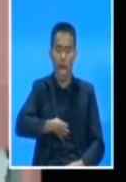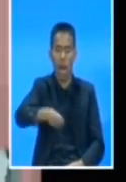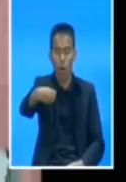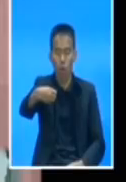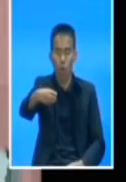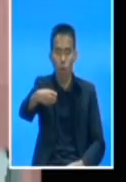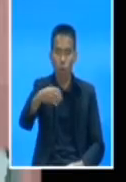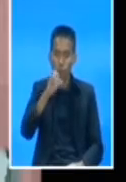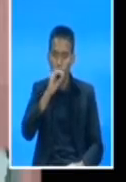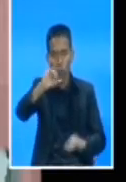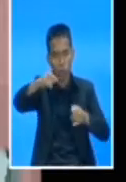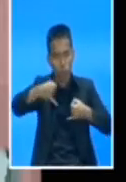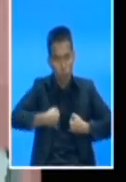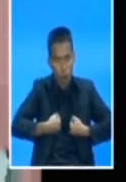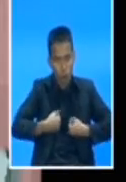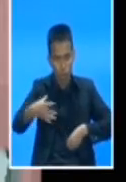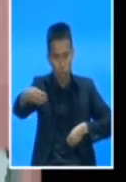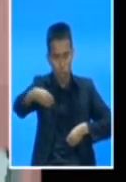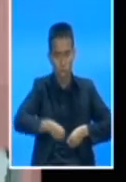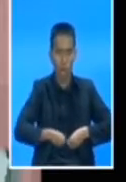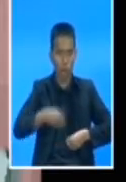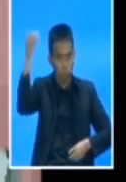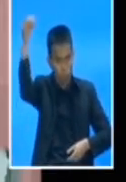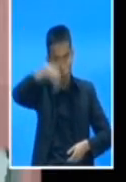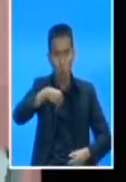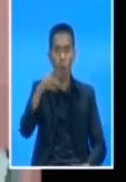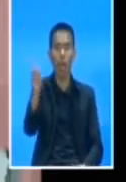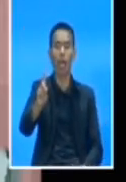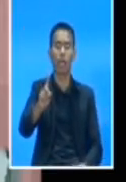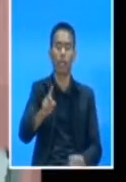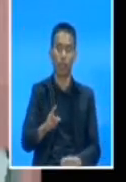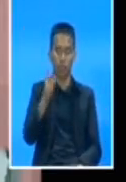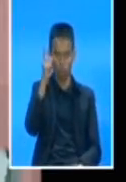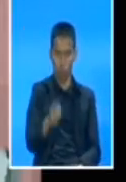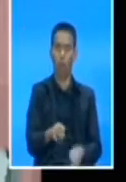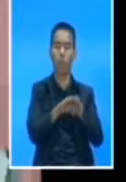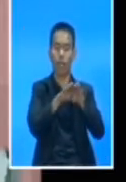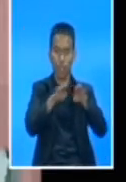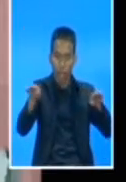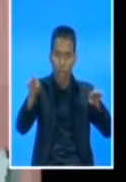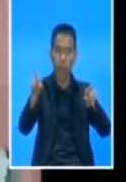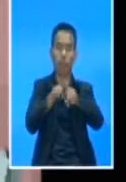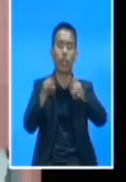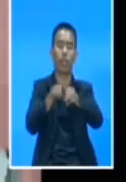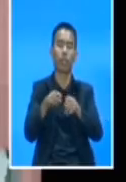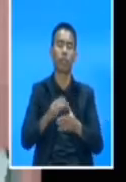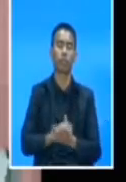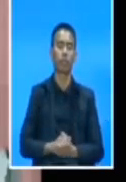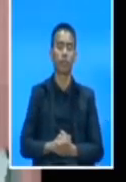าคืนไหมหรือใส่ทิชชู่แทนได้ต้องมาตรฐานเดียวกันครับ